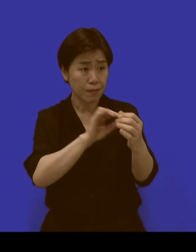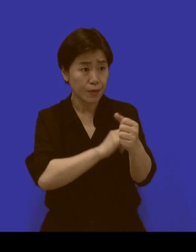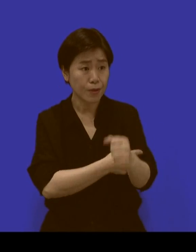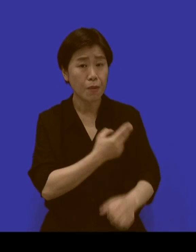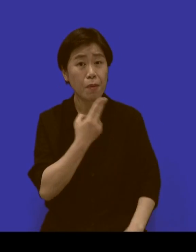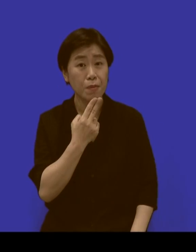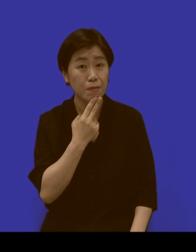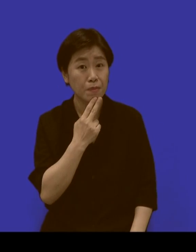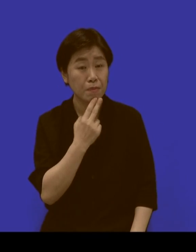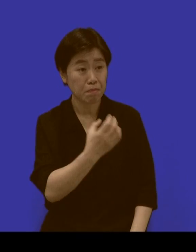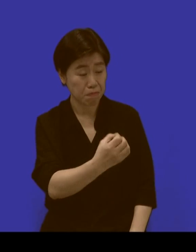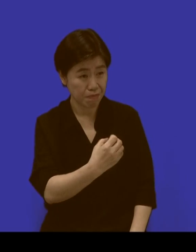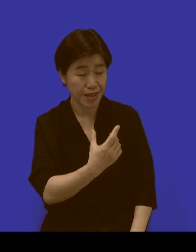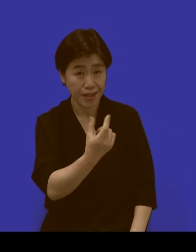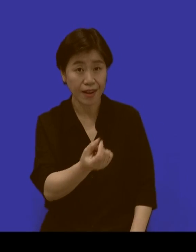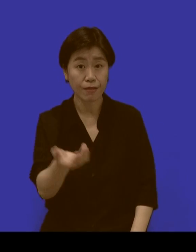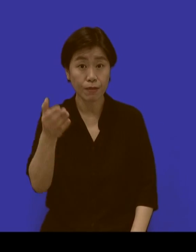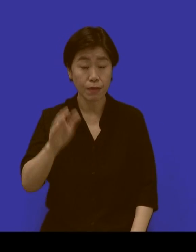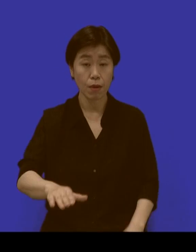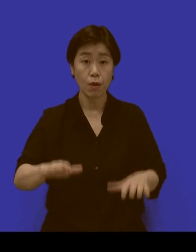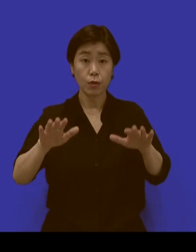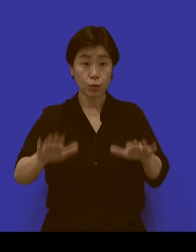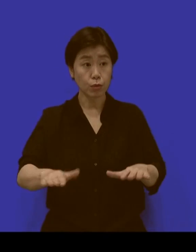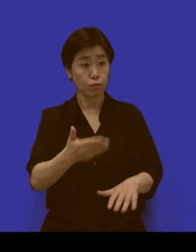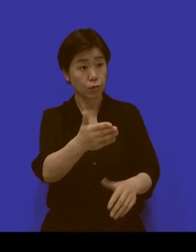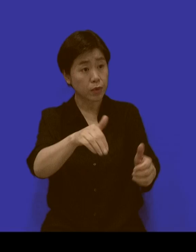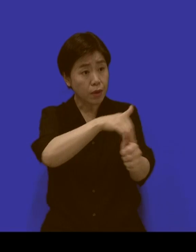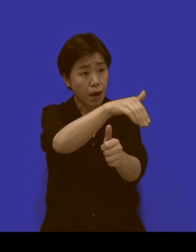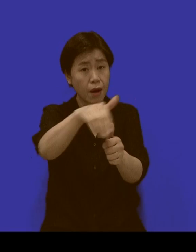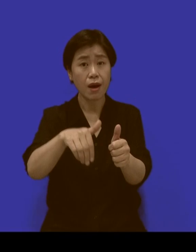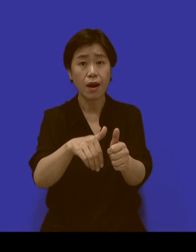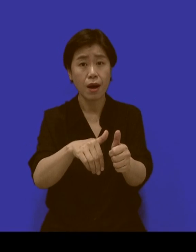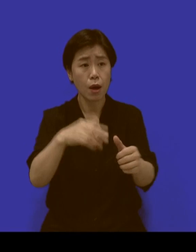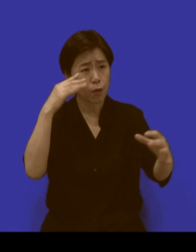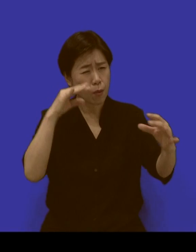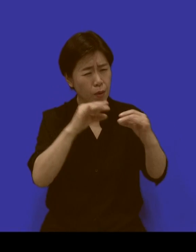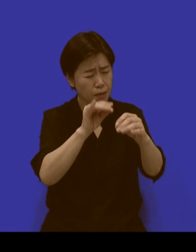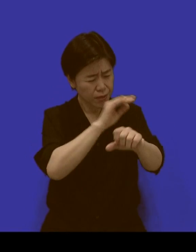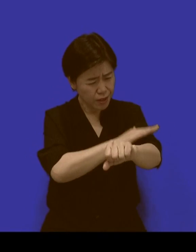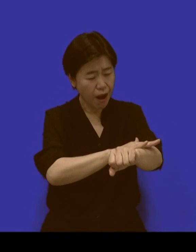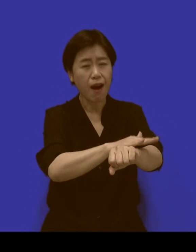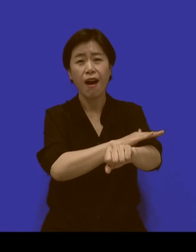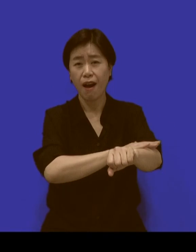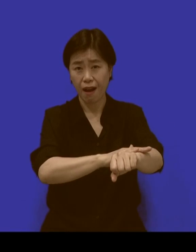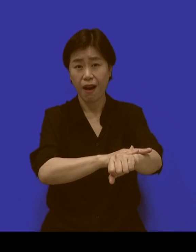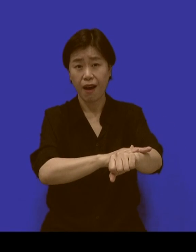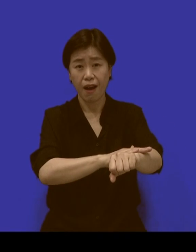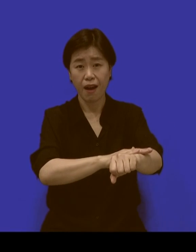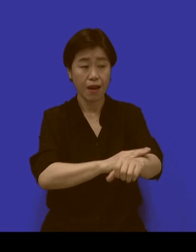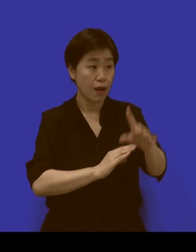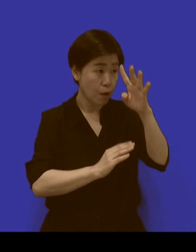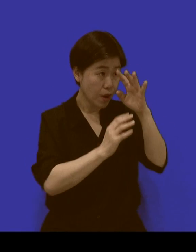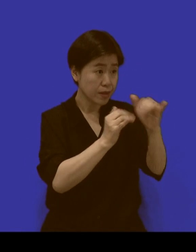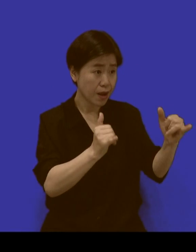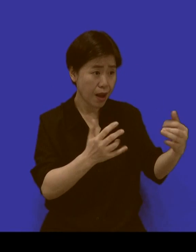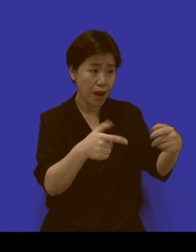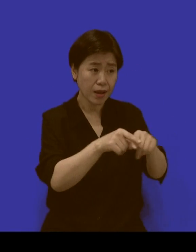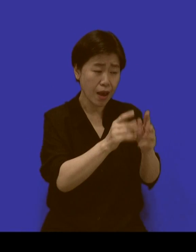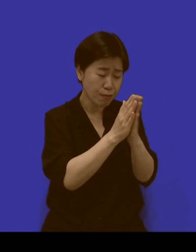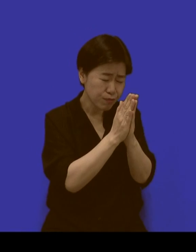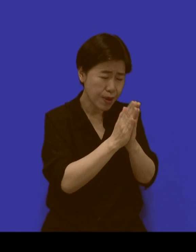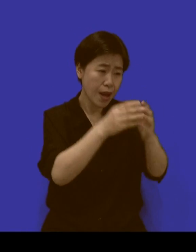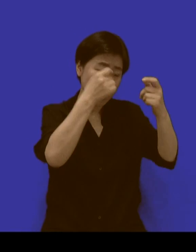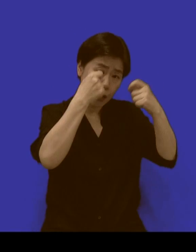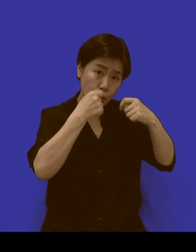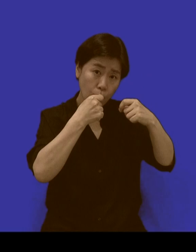아이를, 영광이란 아이에게 지금 이 세상 누구보다 가장 많은 공감을 하면서 환자의 손을 잡고 울 수 있다는 거, 이건